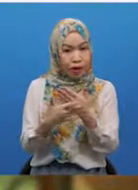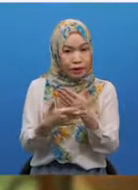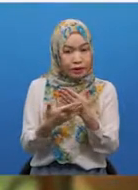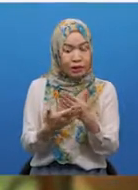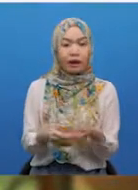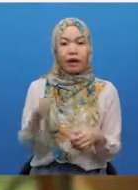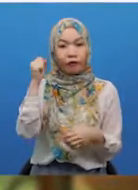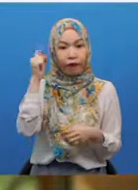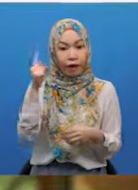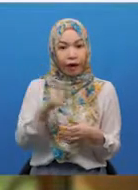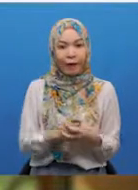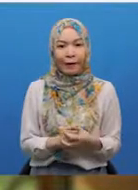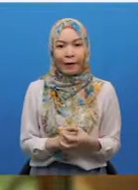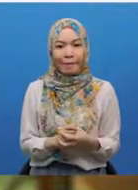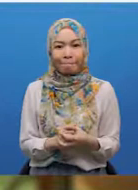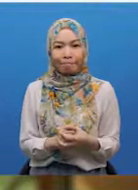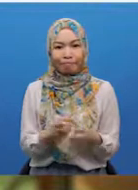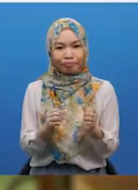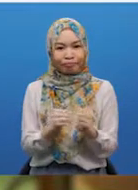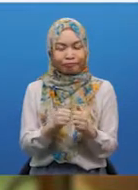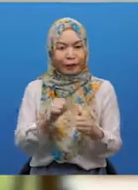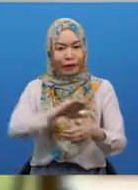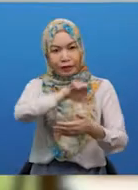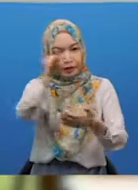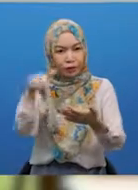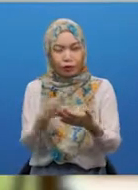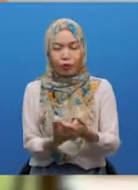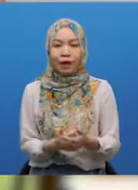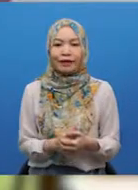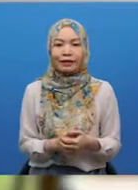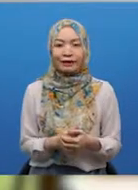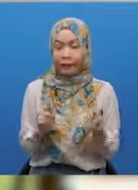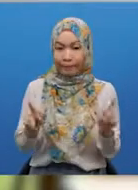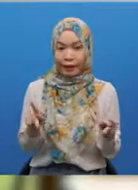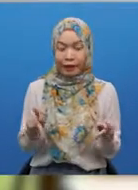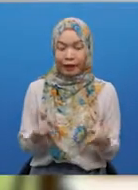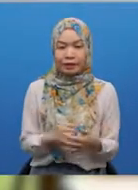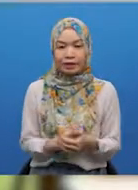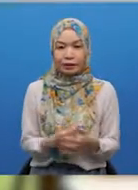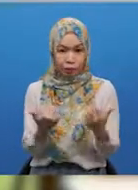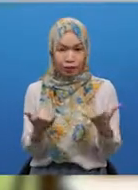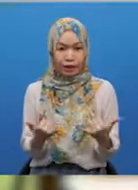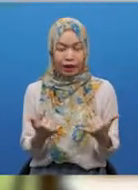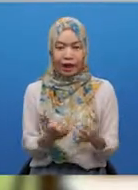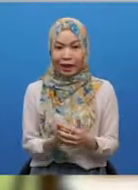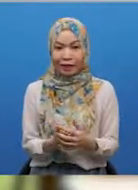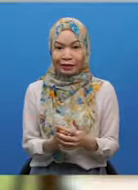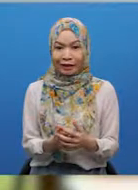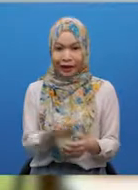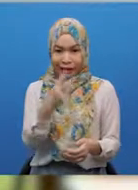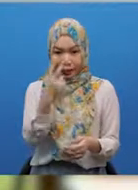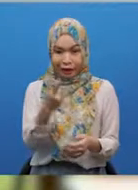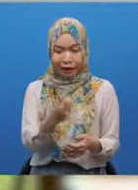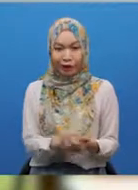kandungan pragmatik secara menyeluruh. Pelajar sekalian, sekarang sila rujuk semula